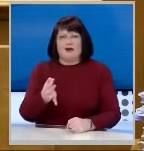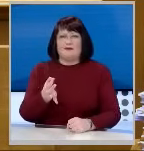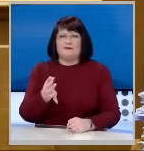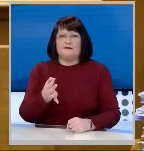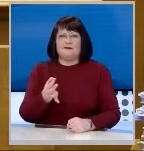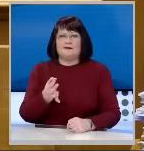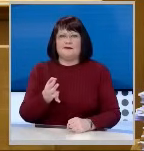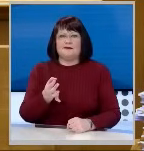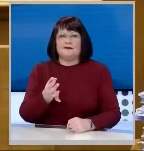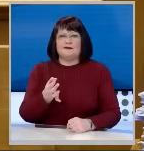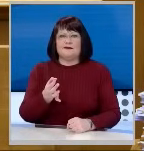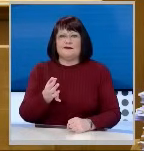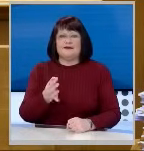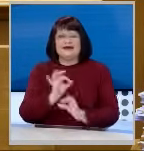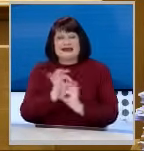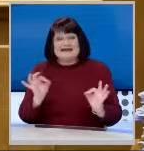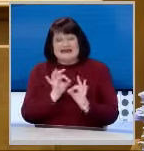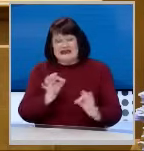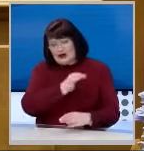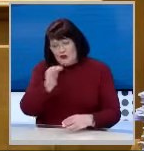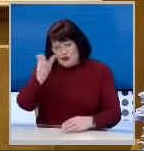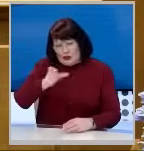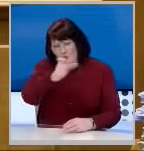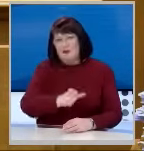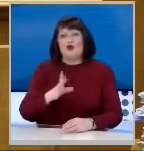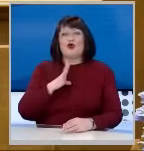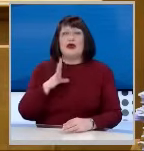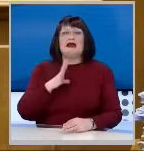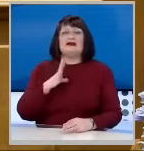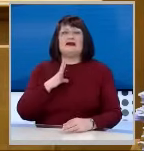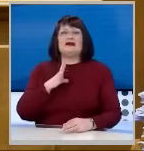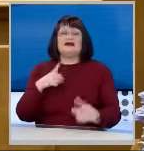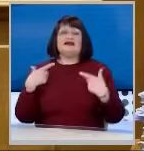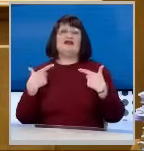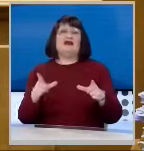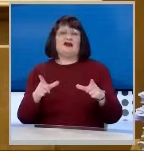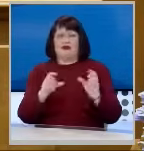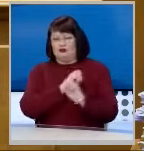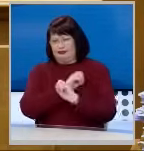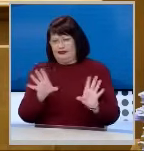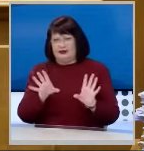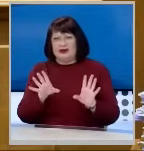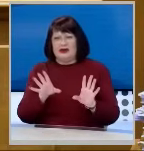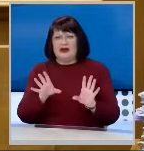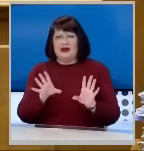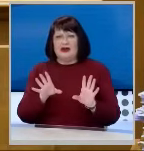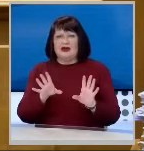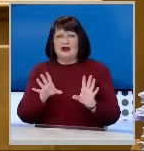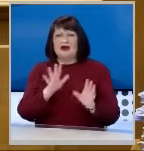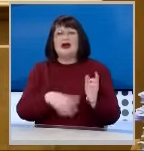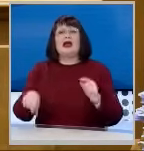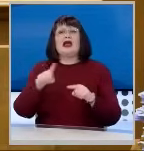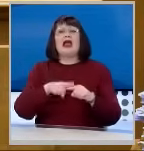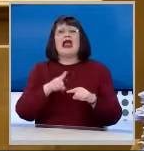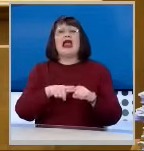έλεγε και διαβεβαίωνε τους πολίτες σε μαγνητοσκοπημένο μήνυμα ότι δεν θα γίνει η ελλάδα η χώρα